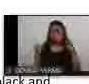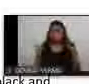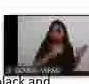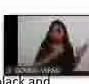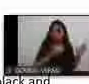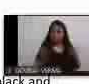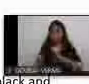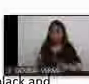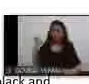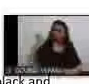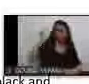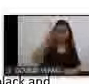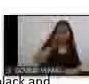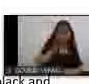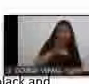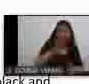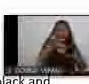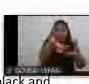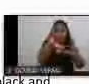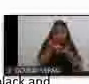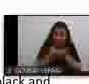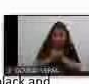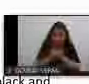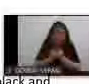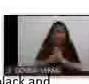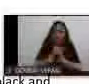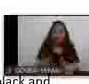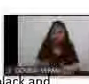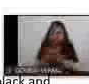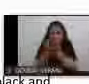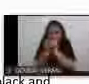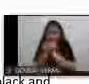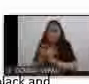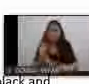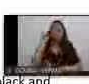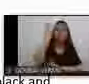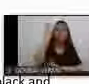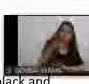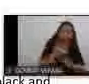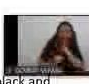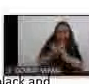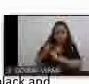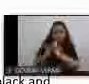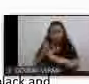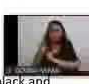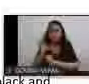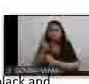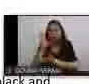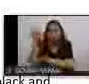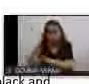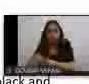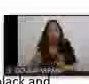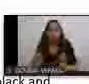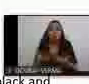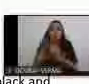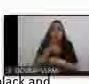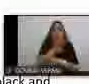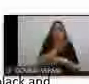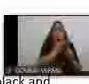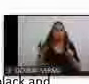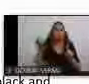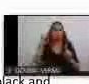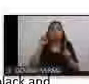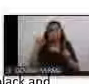डालना, उसको पकड़ना, कैचिंग द बॉल, थ्रोइंग, गोइंग बिहाइंड द बॉल, ये सब एक अक्यूट स्किल हो जाता है. दिस इज अ